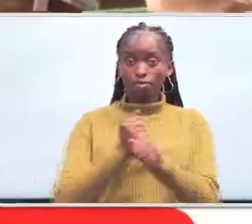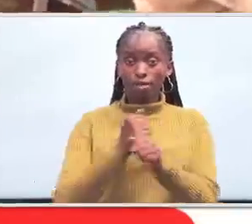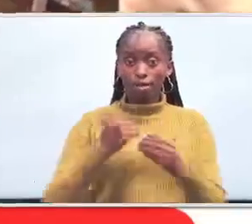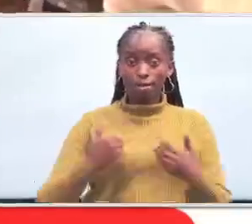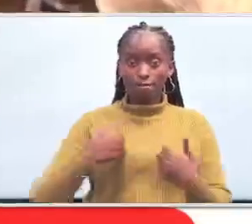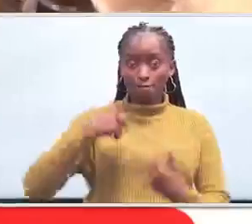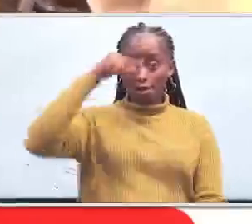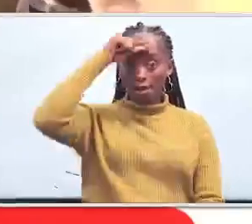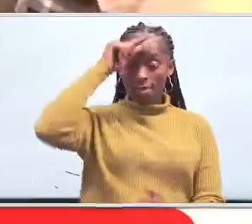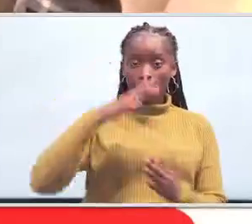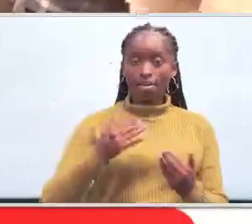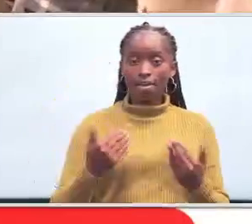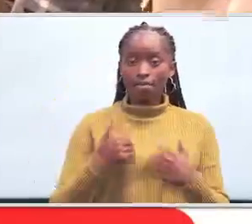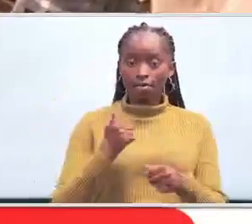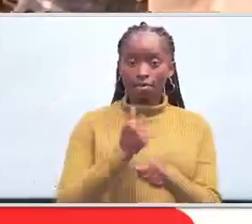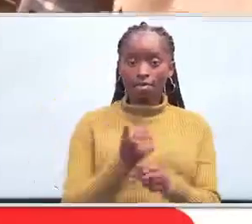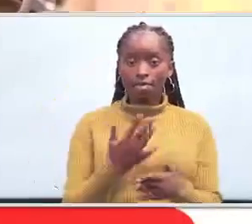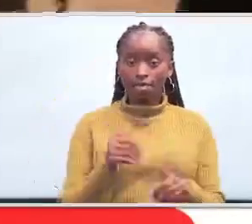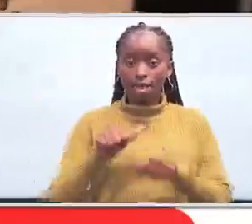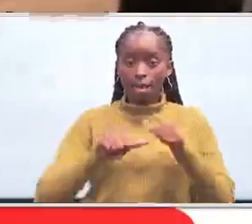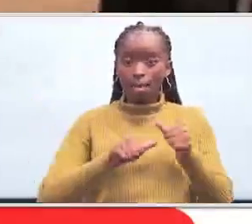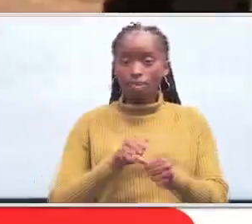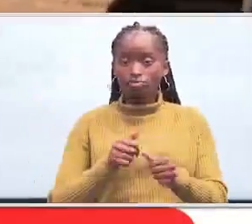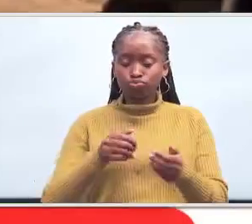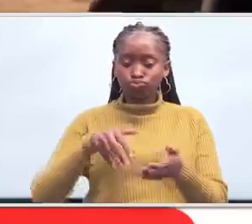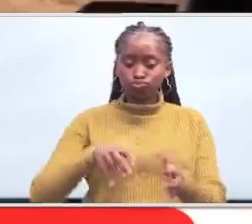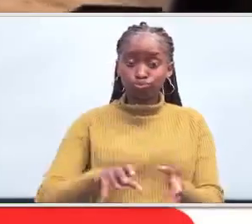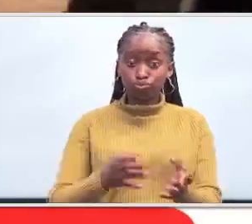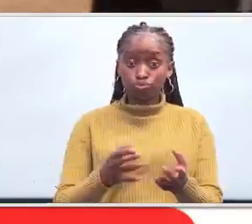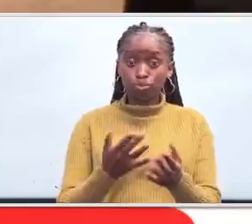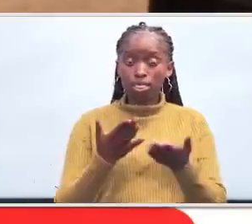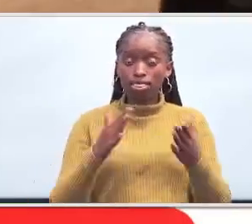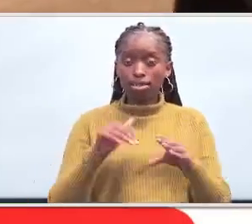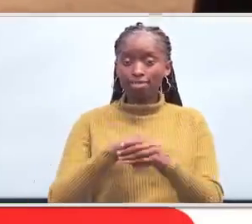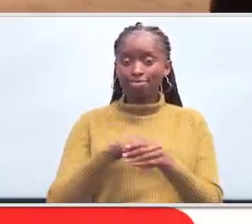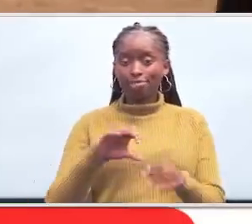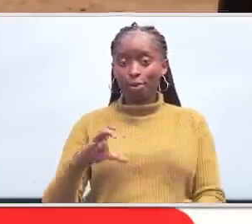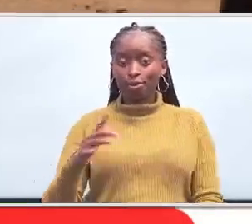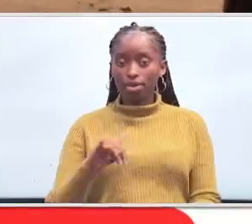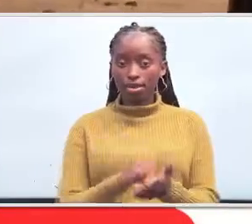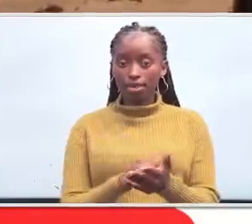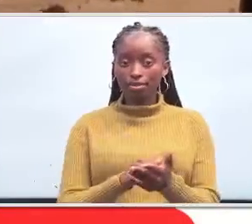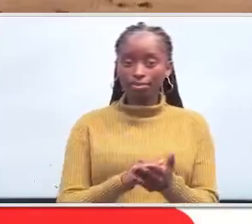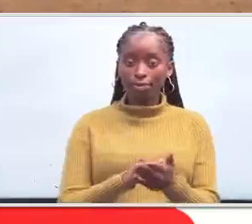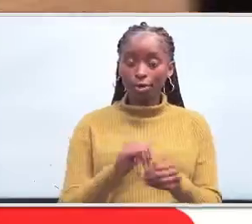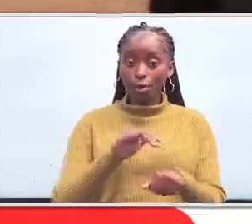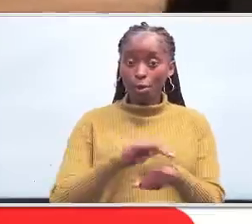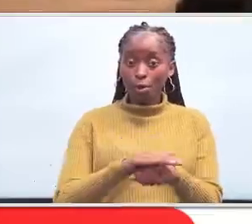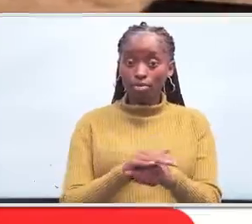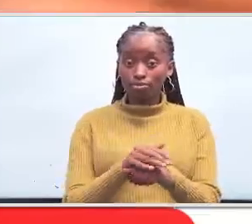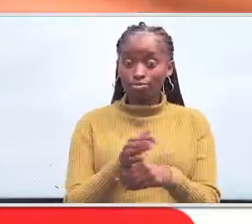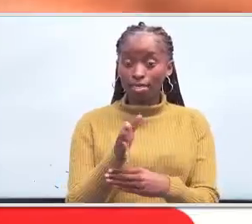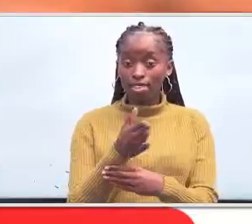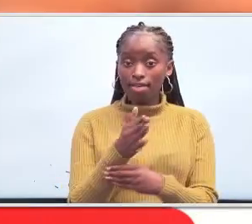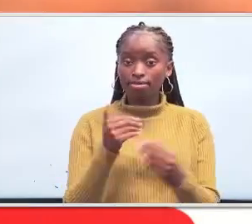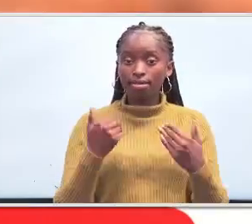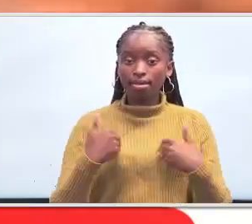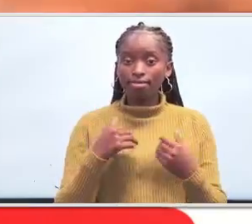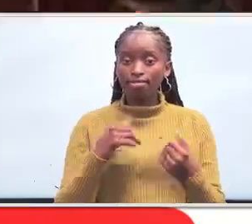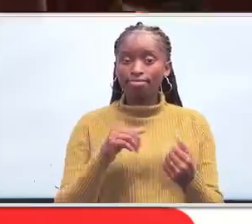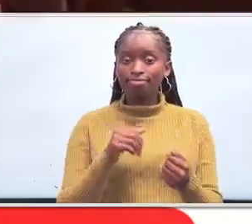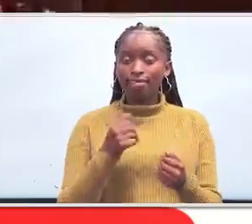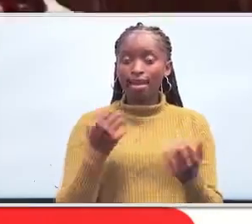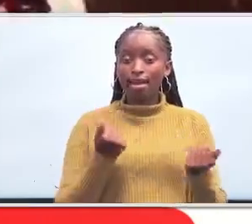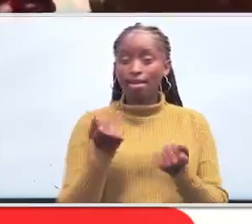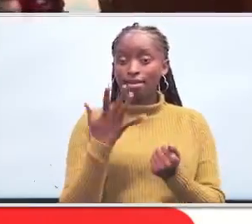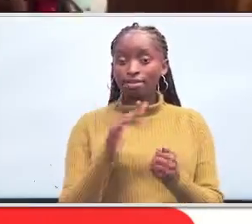shughuli ya kuchimba madini katika kaunti hiyo. Siku ya Alhamisi, gari lake mbunge wa Fafi Sala Yakub ilishambuliwa katika eneo